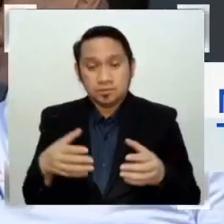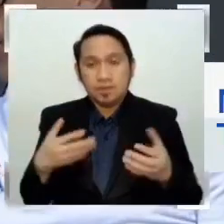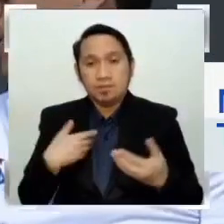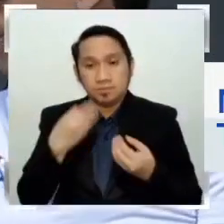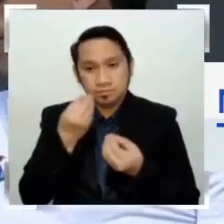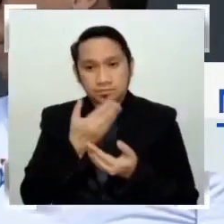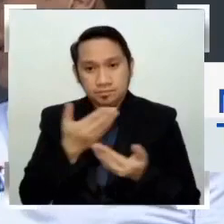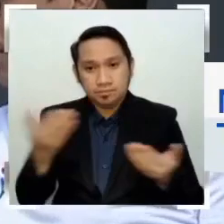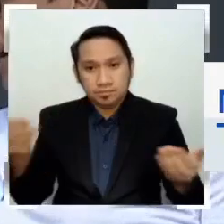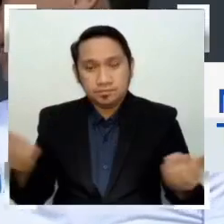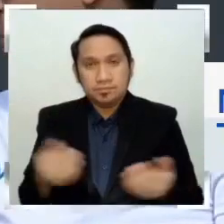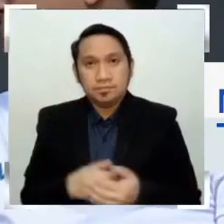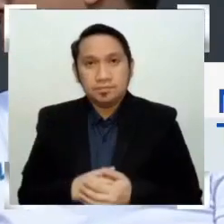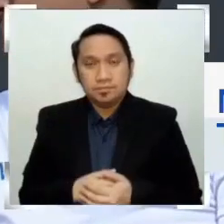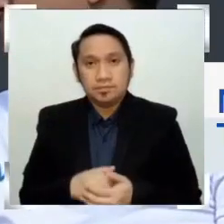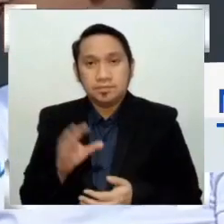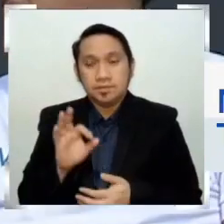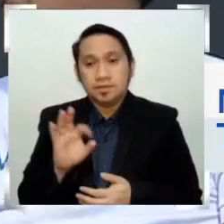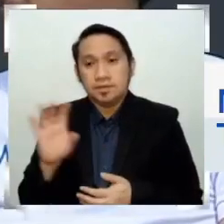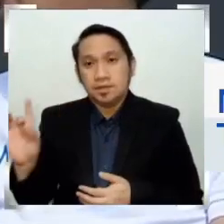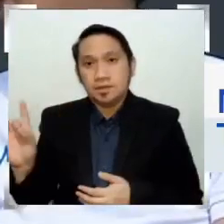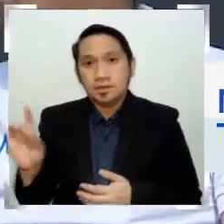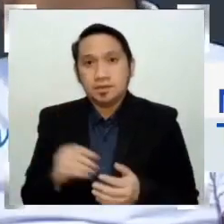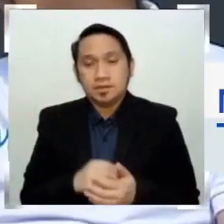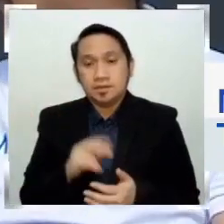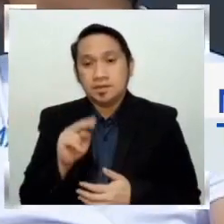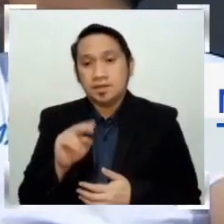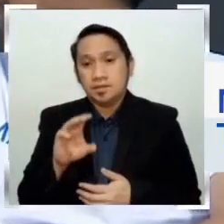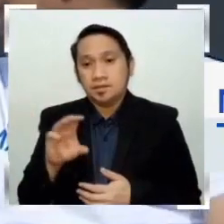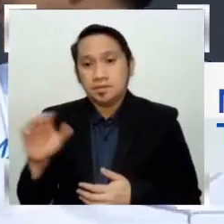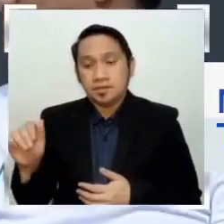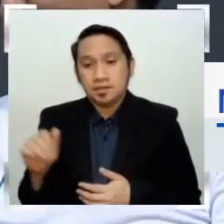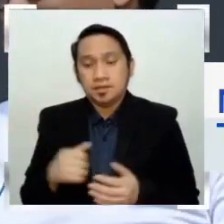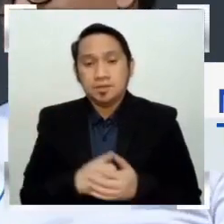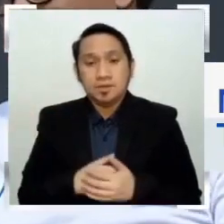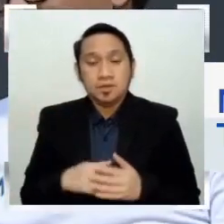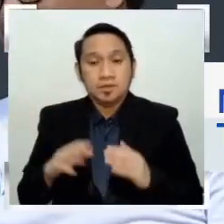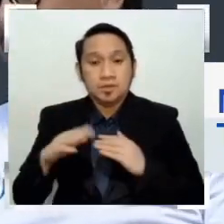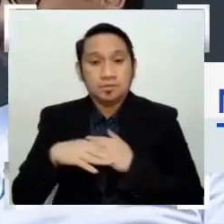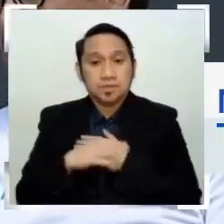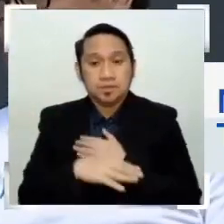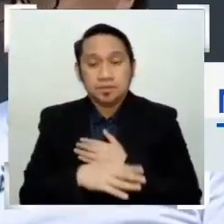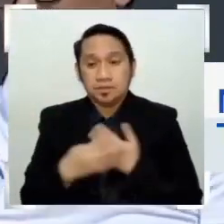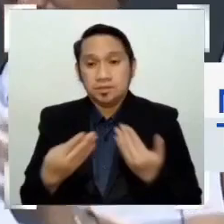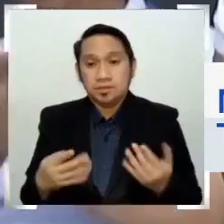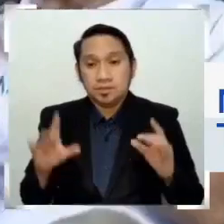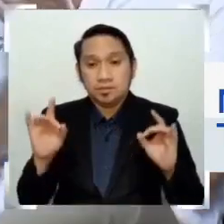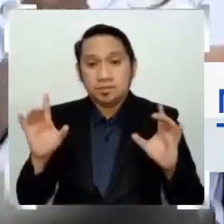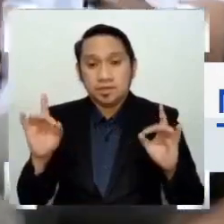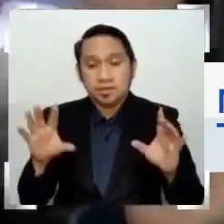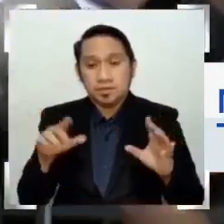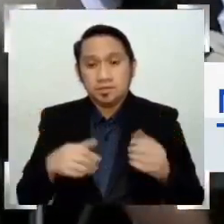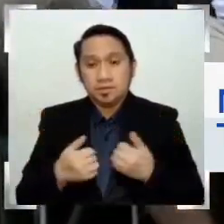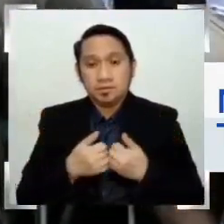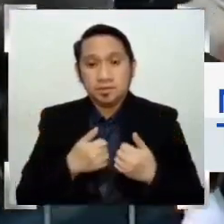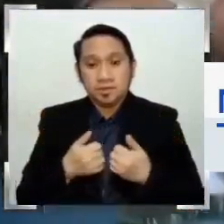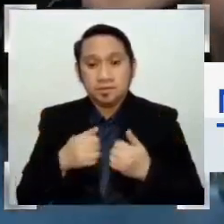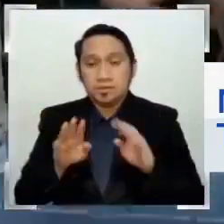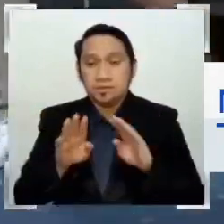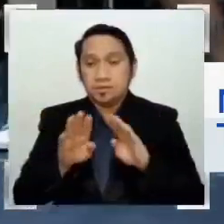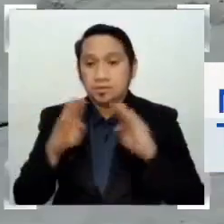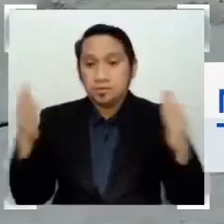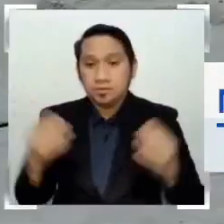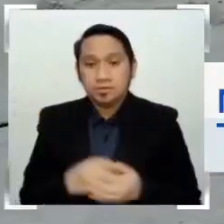the 98th NCAA Season Beach Volleyball Tournament open. Matapos mabakante ng